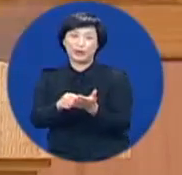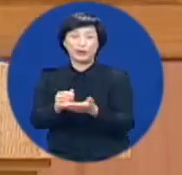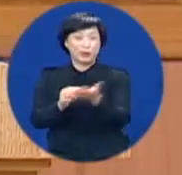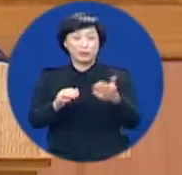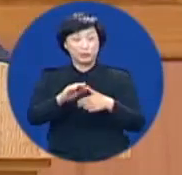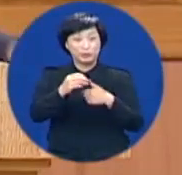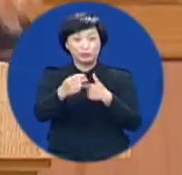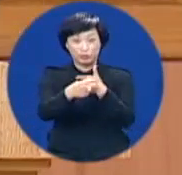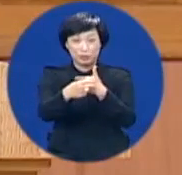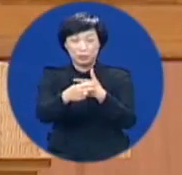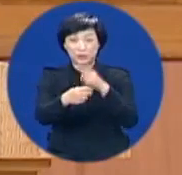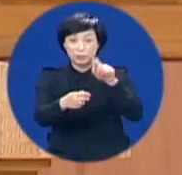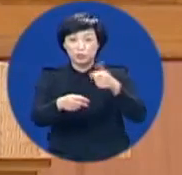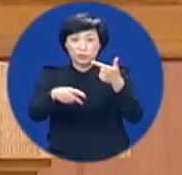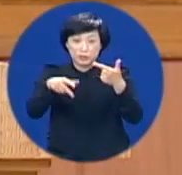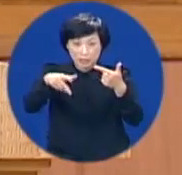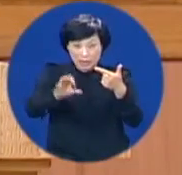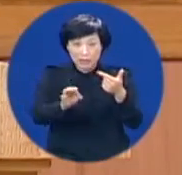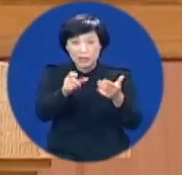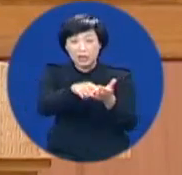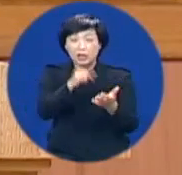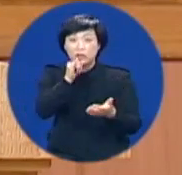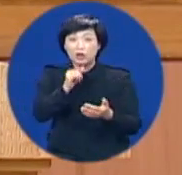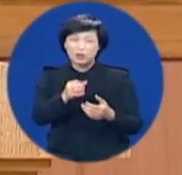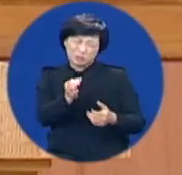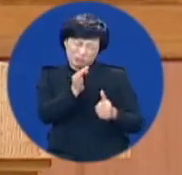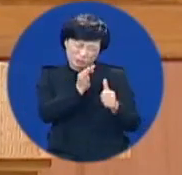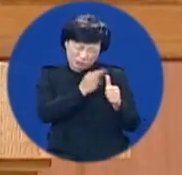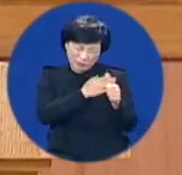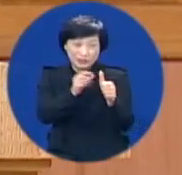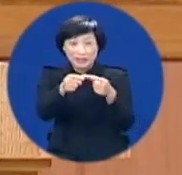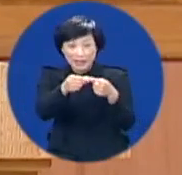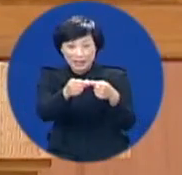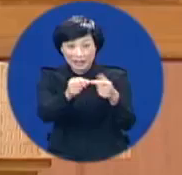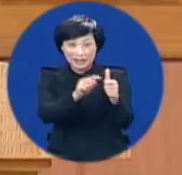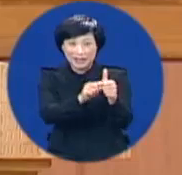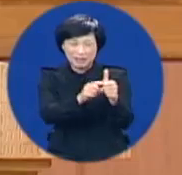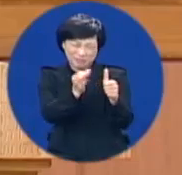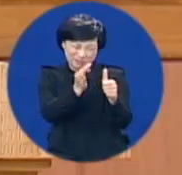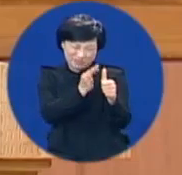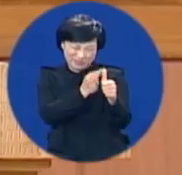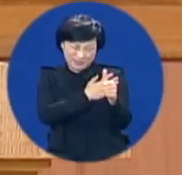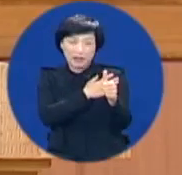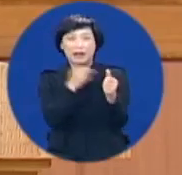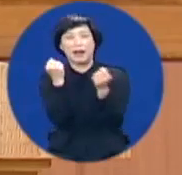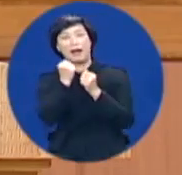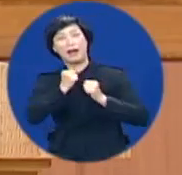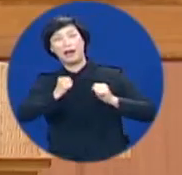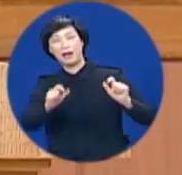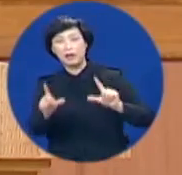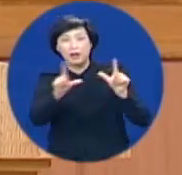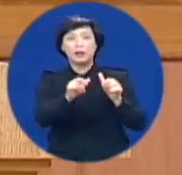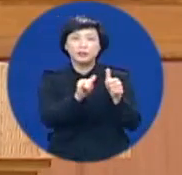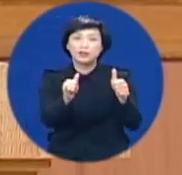16장에 부자로 잘 살던 사람이 있었어요.